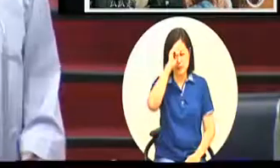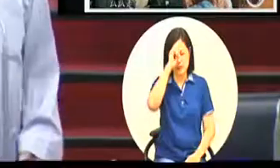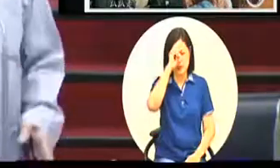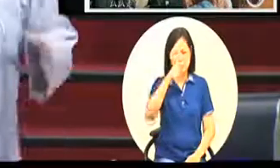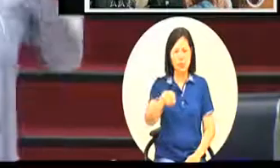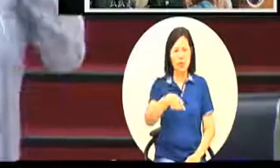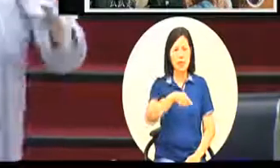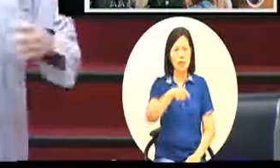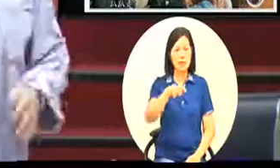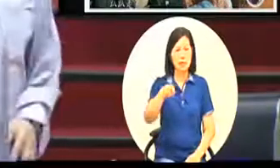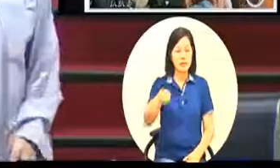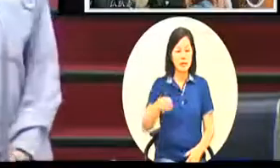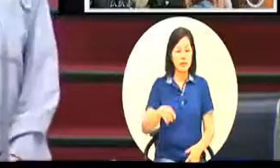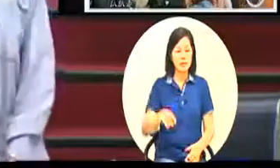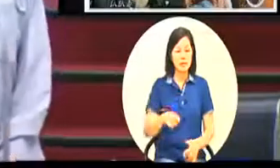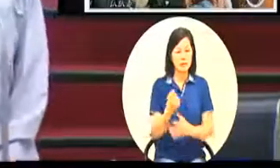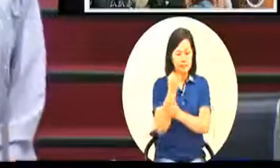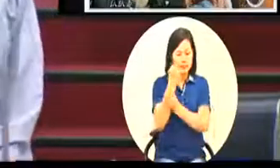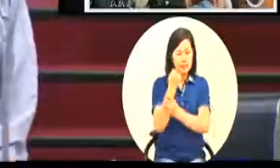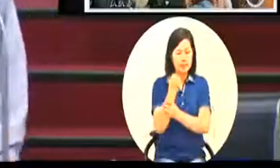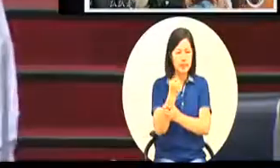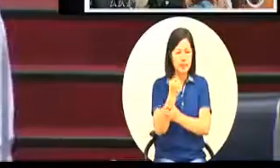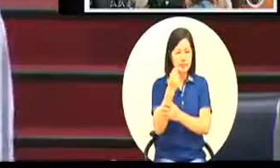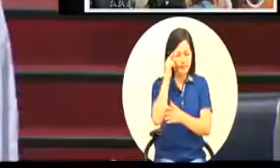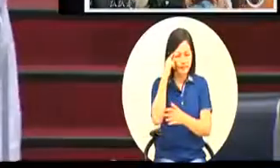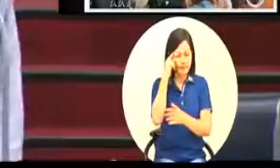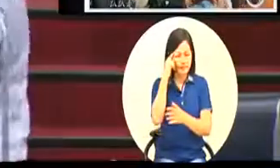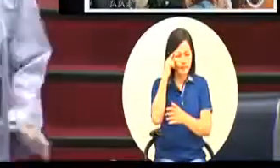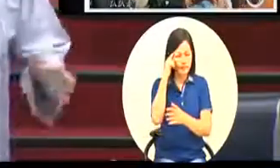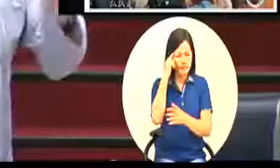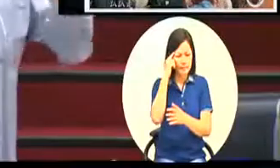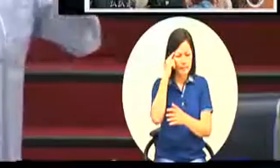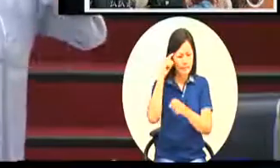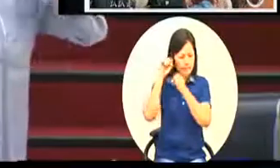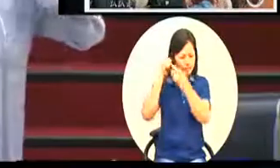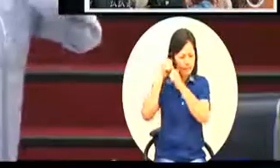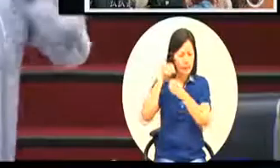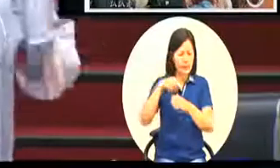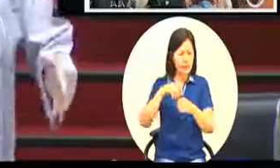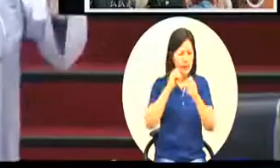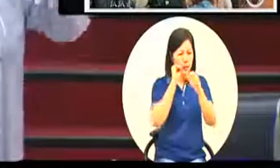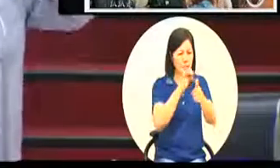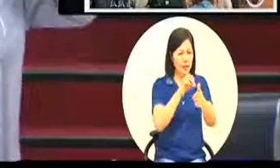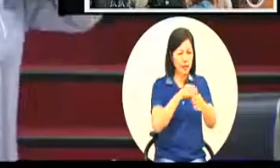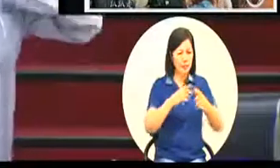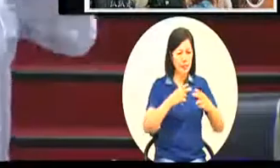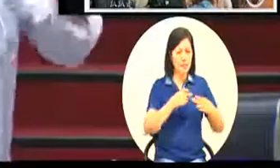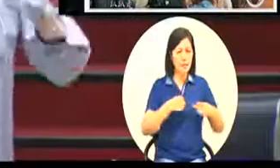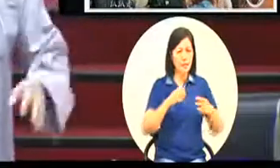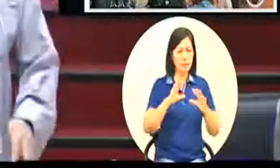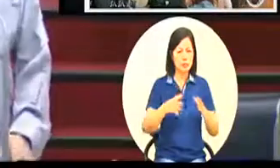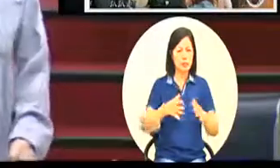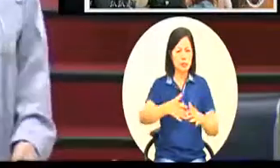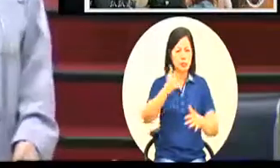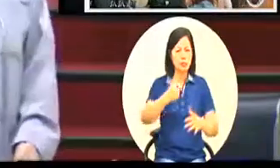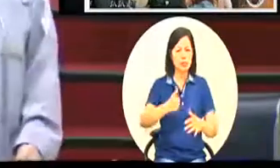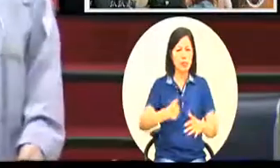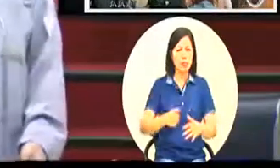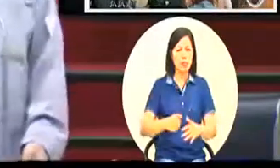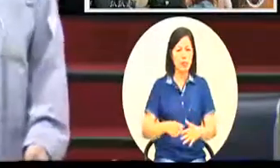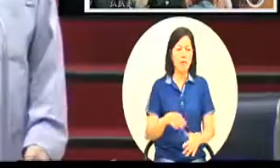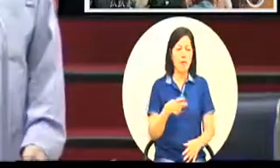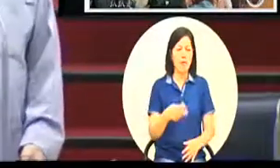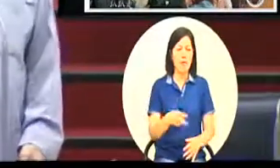一个手，想办法去甲东京的总统讲一下，赶紧想尽办法，无迄个讲无办法通想